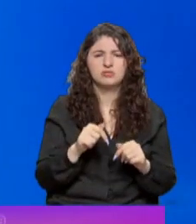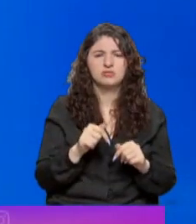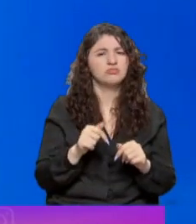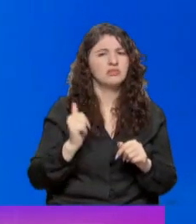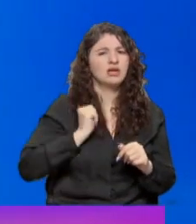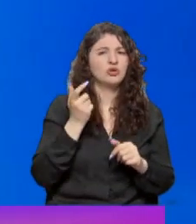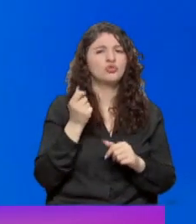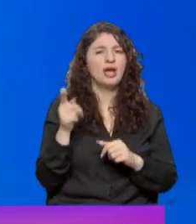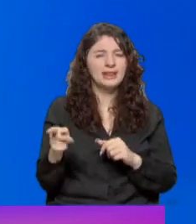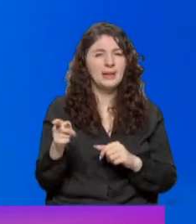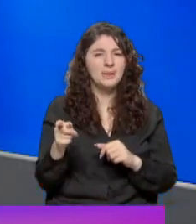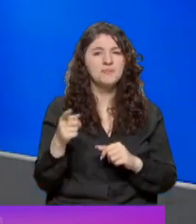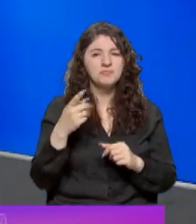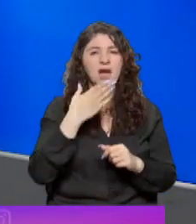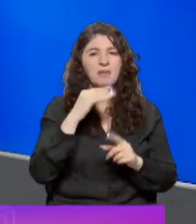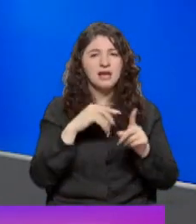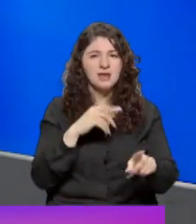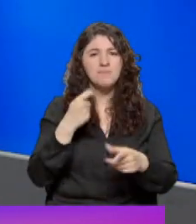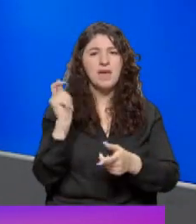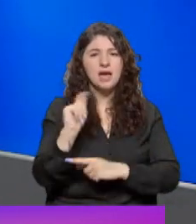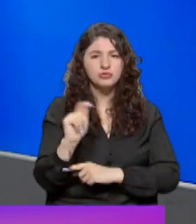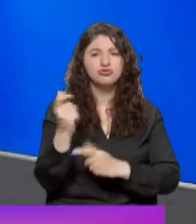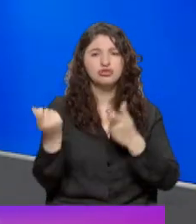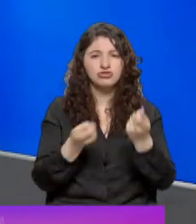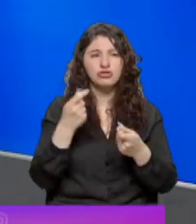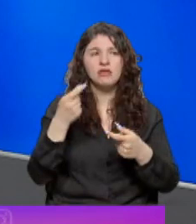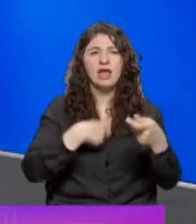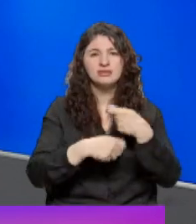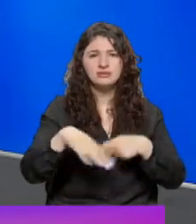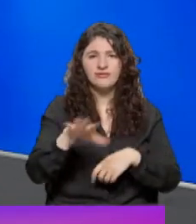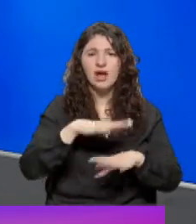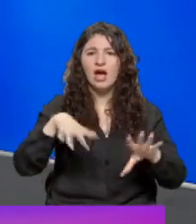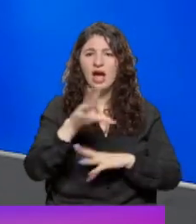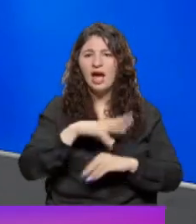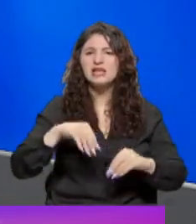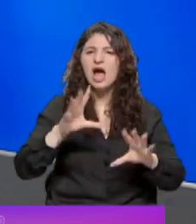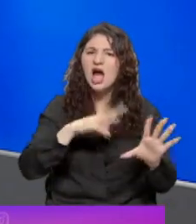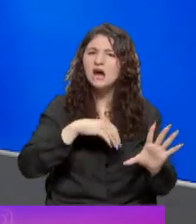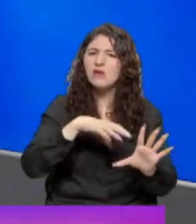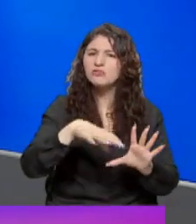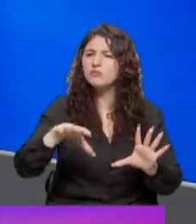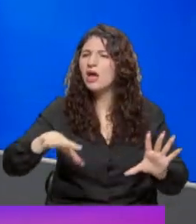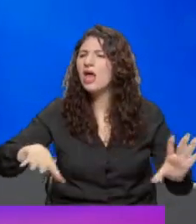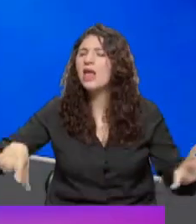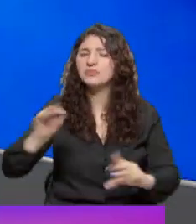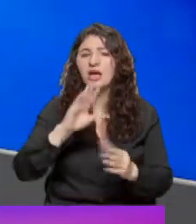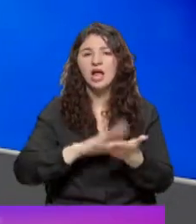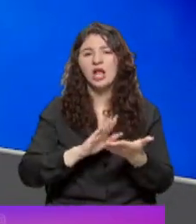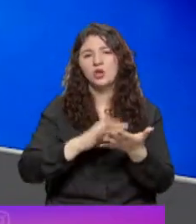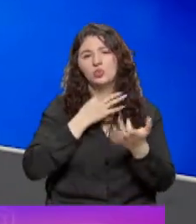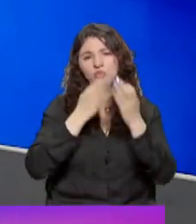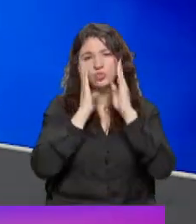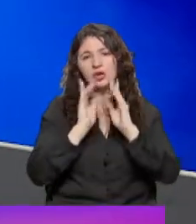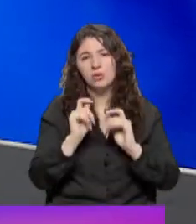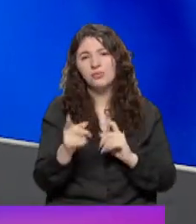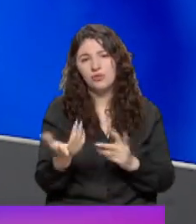Asgari ücretli emekli memur çalışan esnaf Herkes her kesim Aslında elindekileri